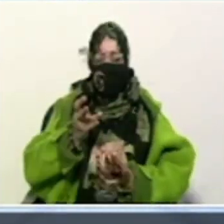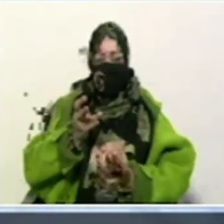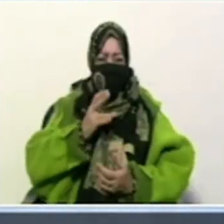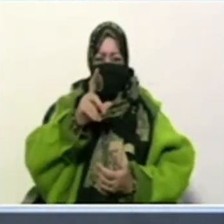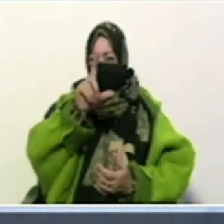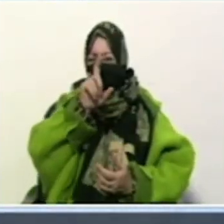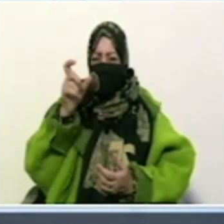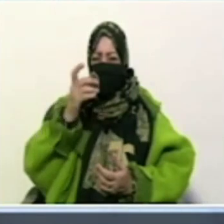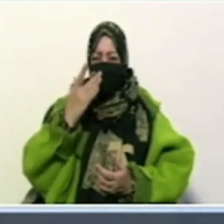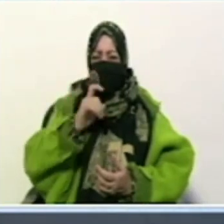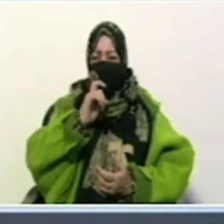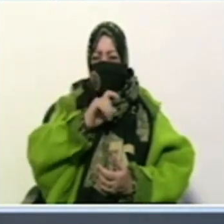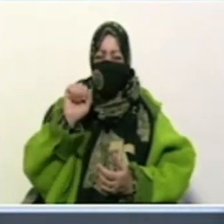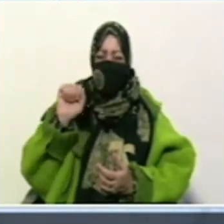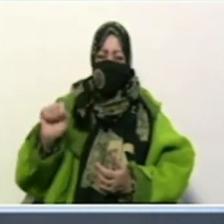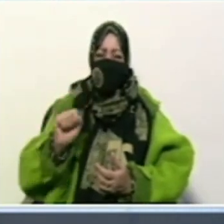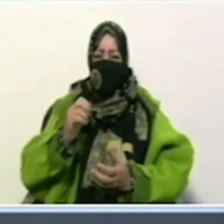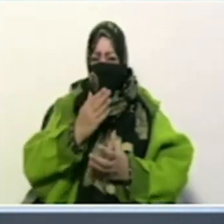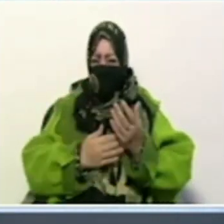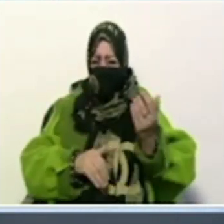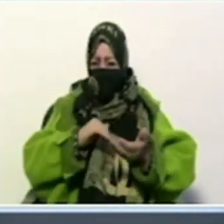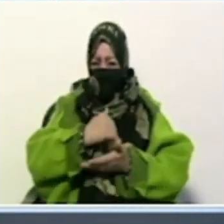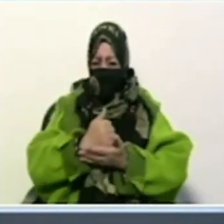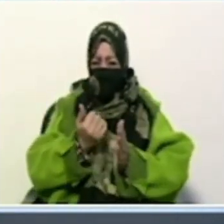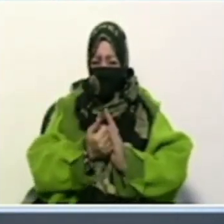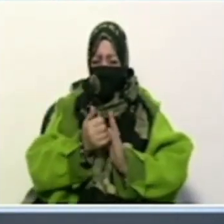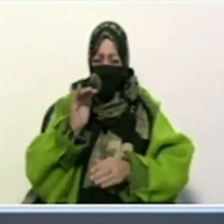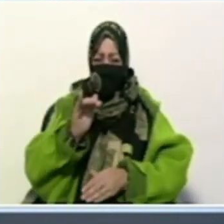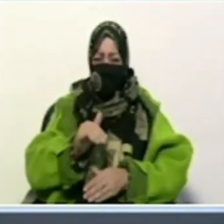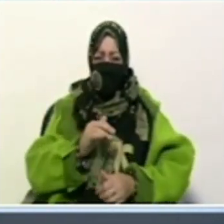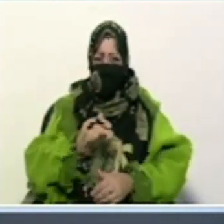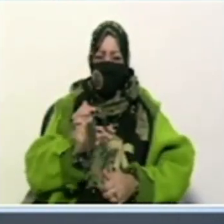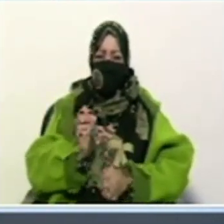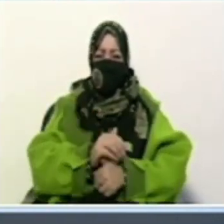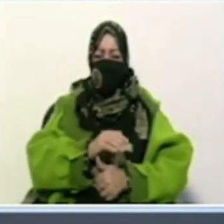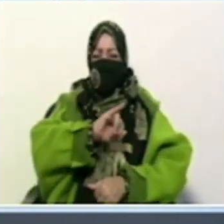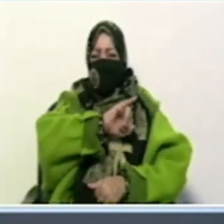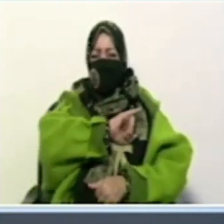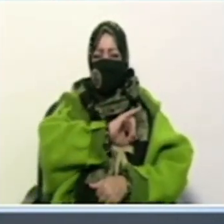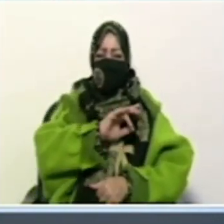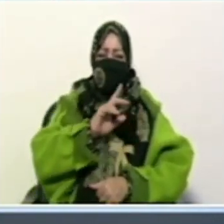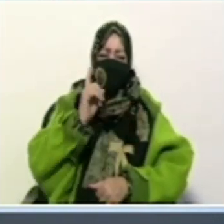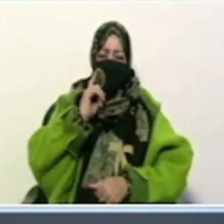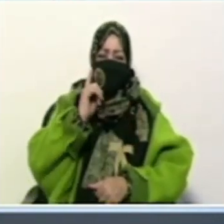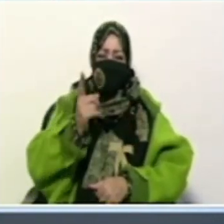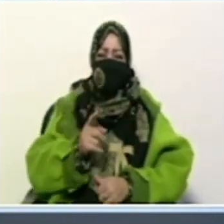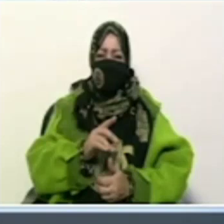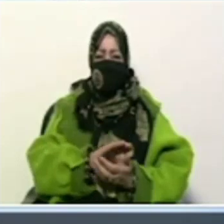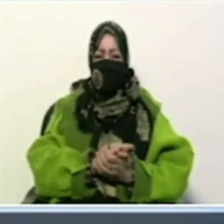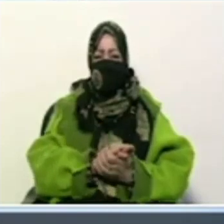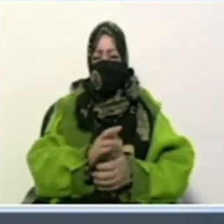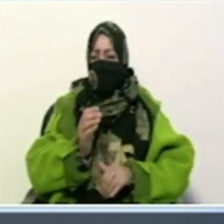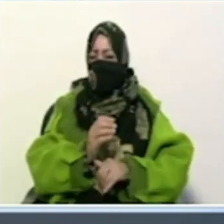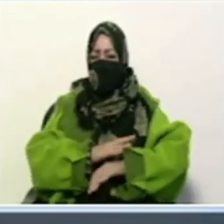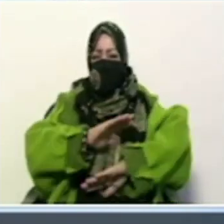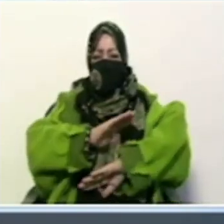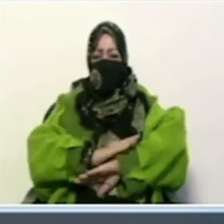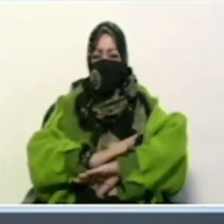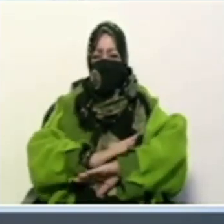يوثق، وبنصرانية إذا كانت هي فعلا نصرانية واكتملت سائر شروط الزواج